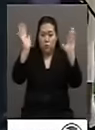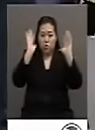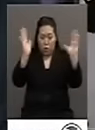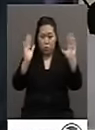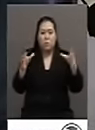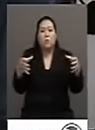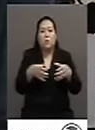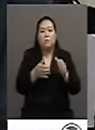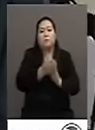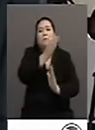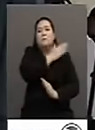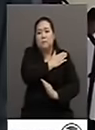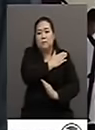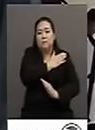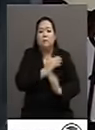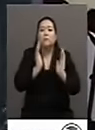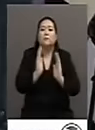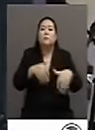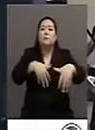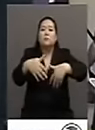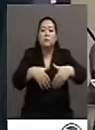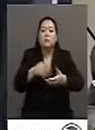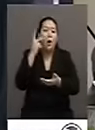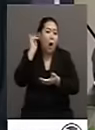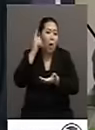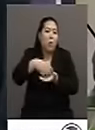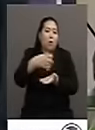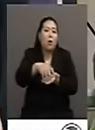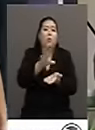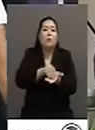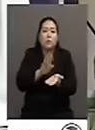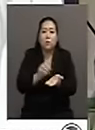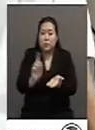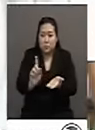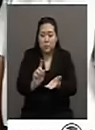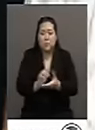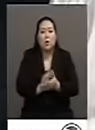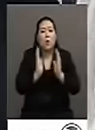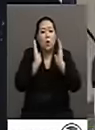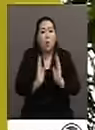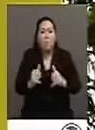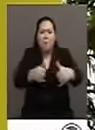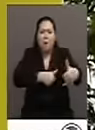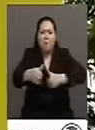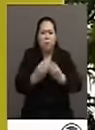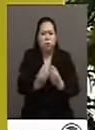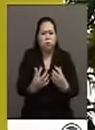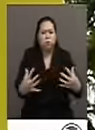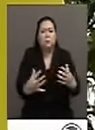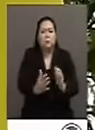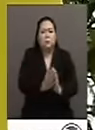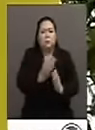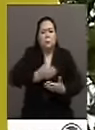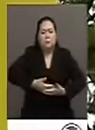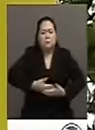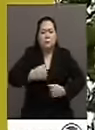ให้ข้อมูลกับสื่อมวลชนถึงความเคลื่อนไหวต่างๆโดยเฉพาะประเด็นที่วันนี้มีคนมาปฏิบัติธรรมกันเยอะนะฮะทางคุณองอาจก็บ